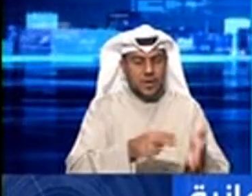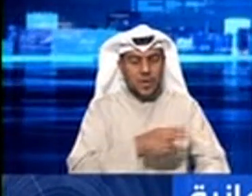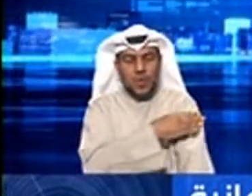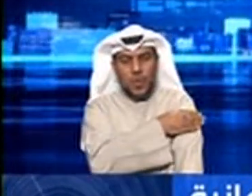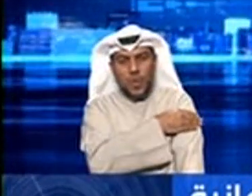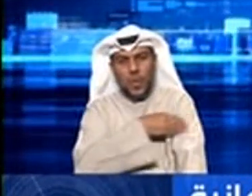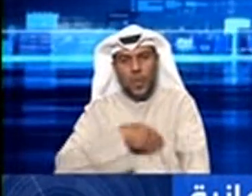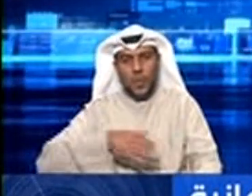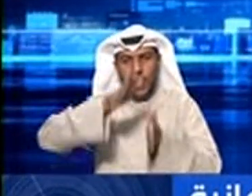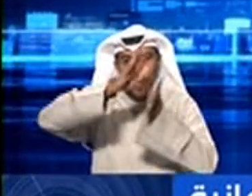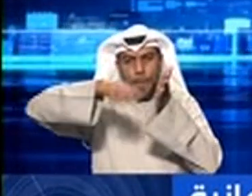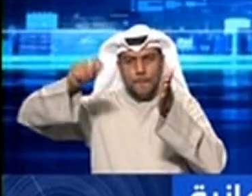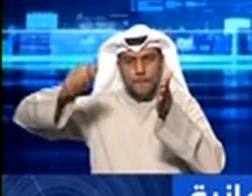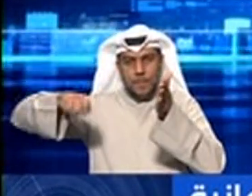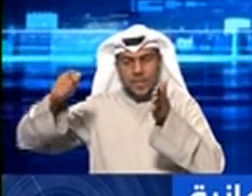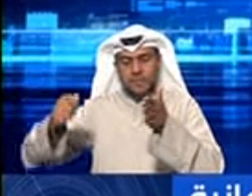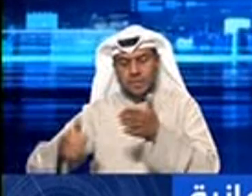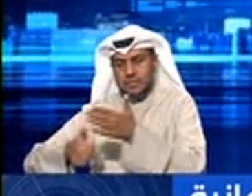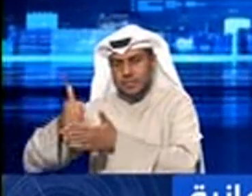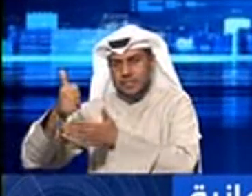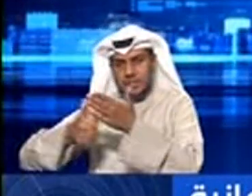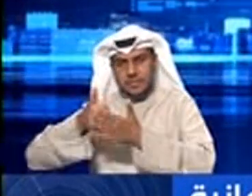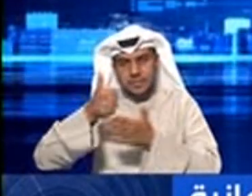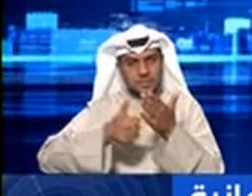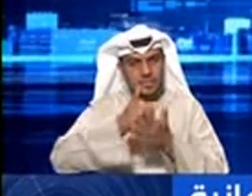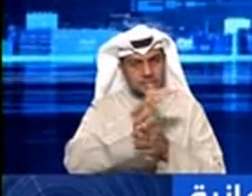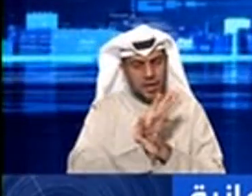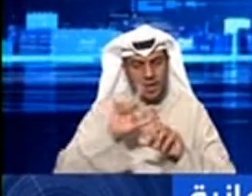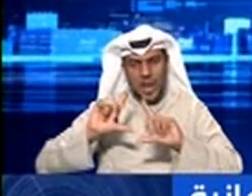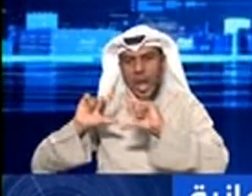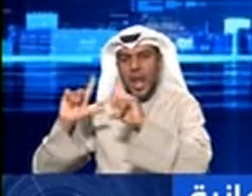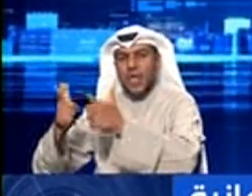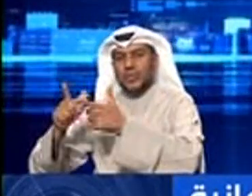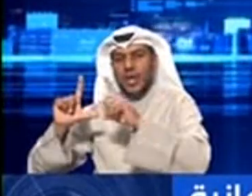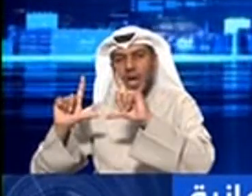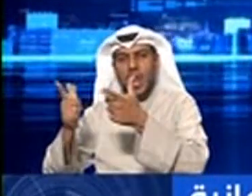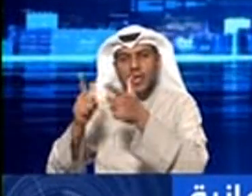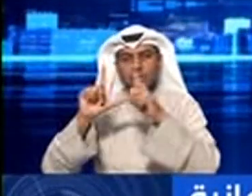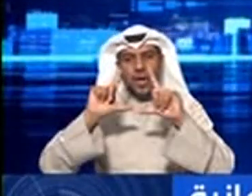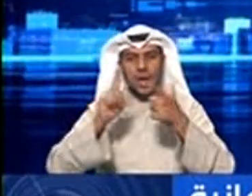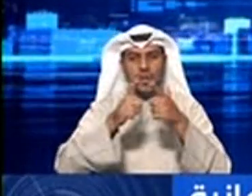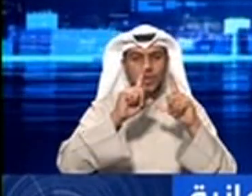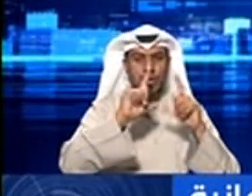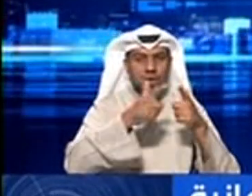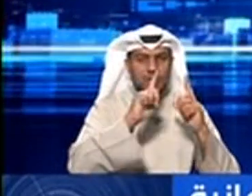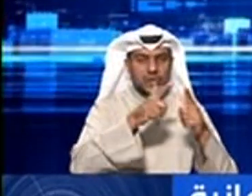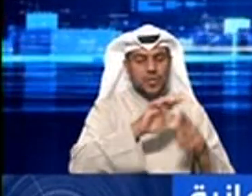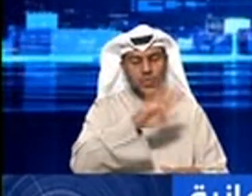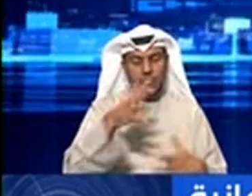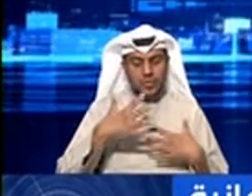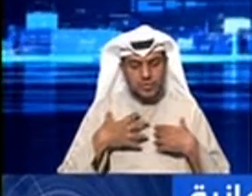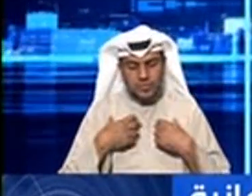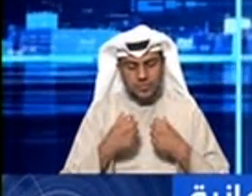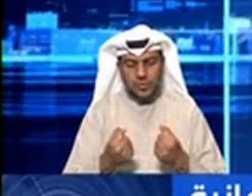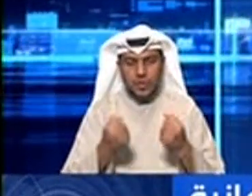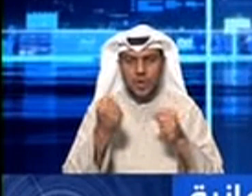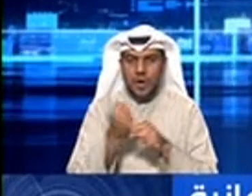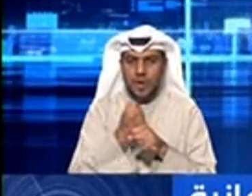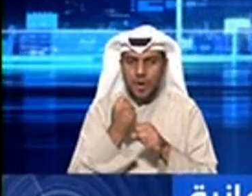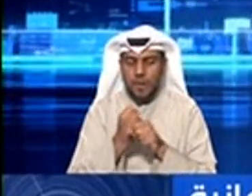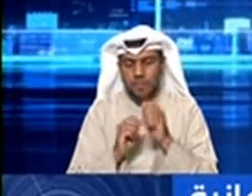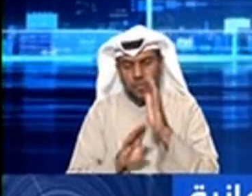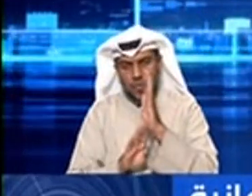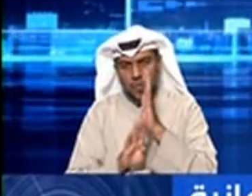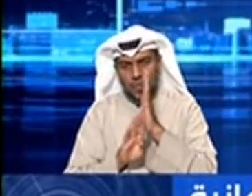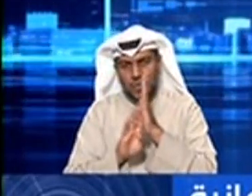الأمة الذين فازوا بعضوية لجان المجلس، متمنيا سموه رعاه الله للجميع كل التوفيق والسداد للإسهام في